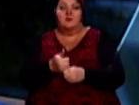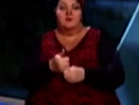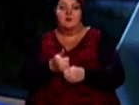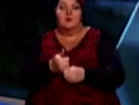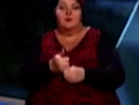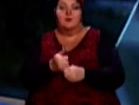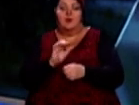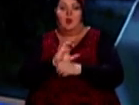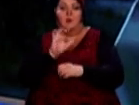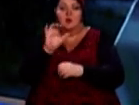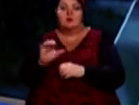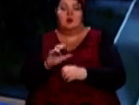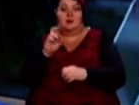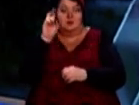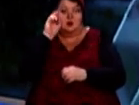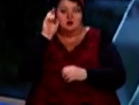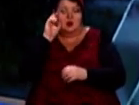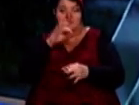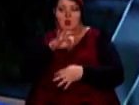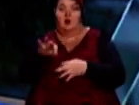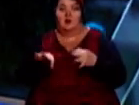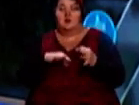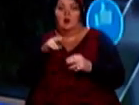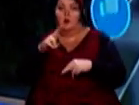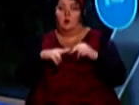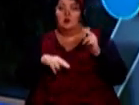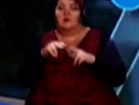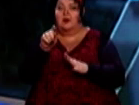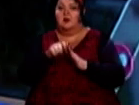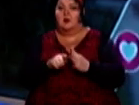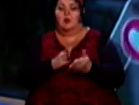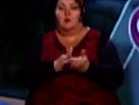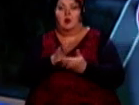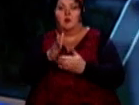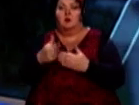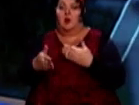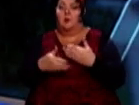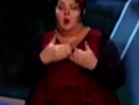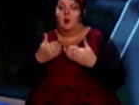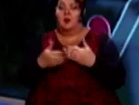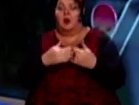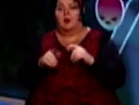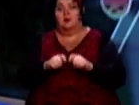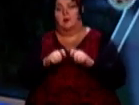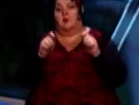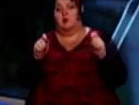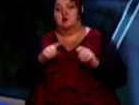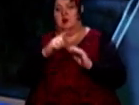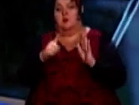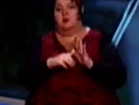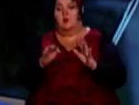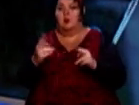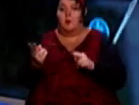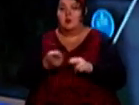посил Державної архітектурно-будівельної інспекції спрямований не на те, щоб покарати, порушити питання про